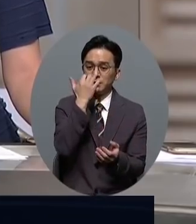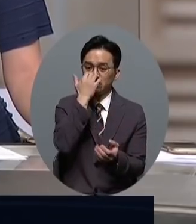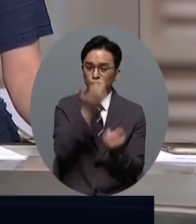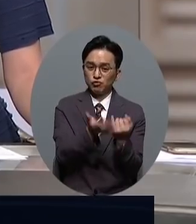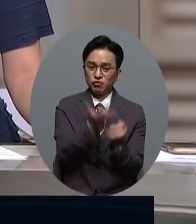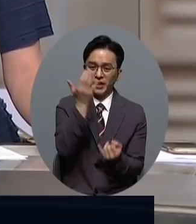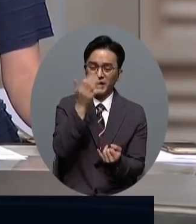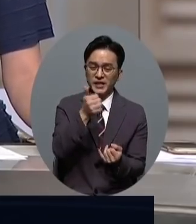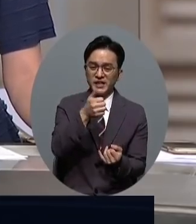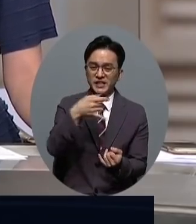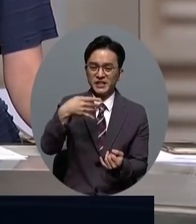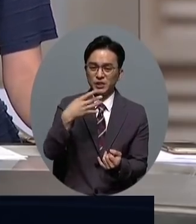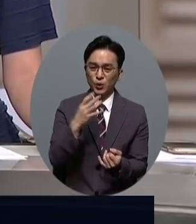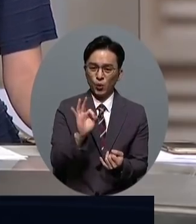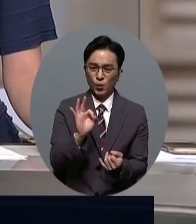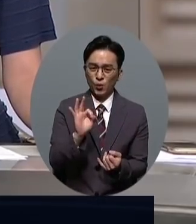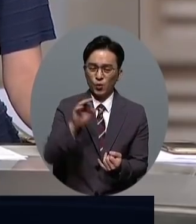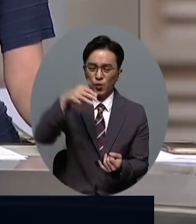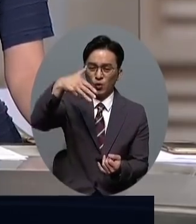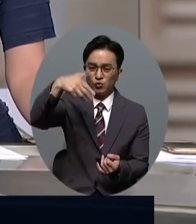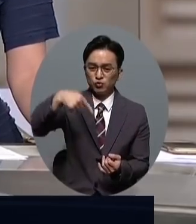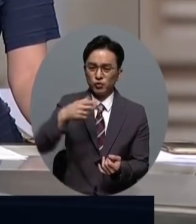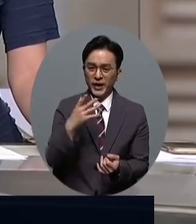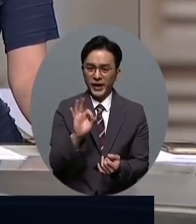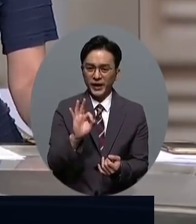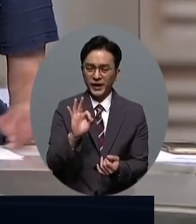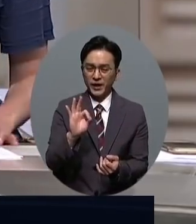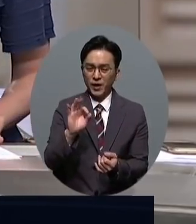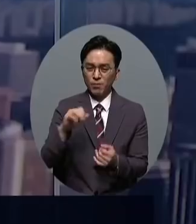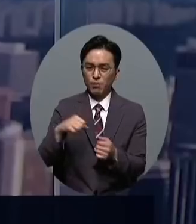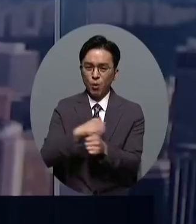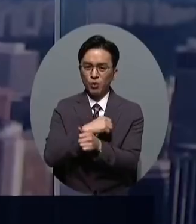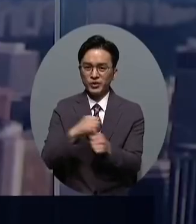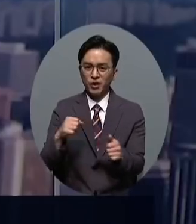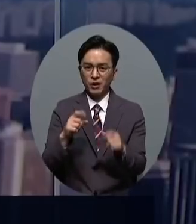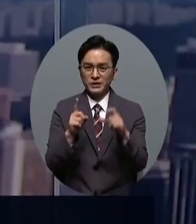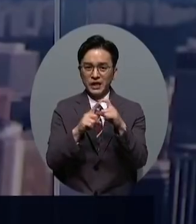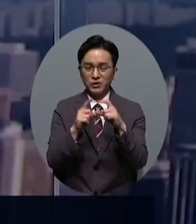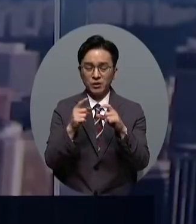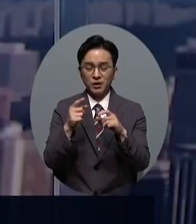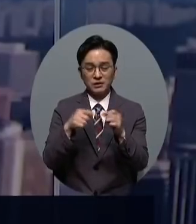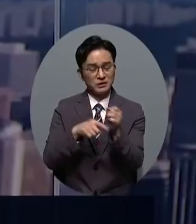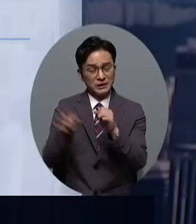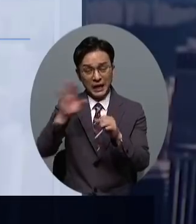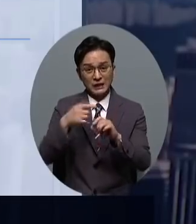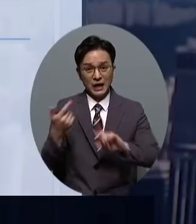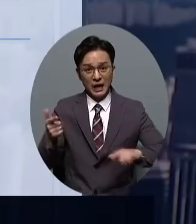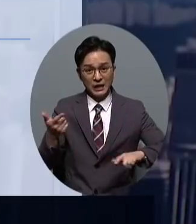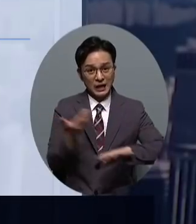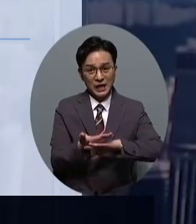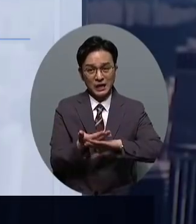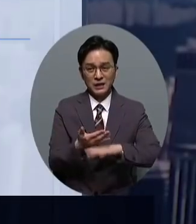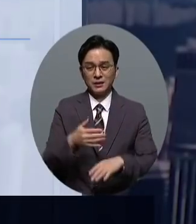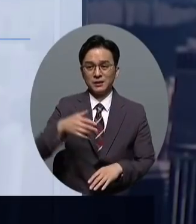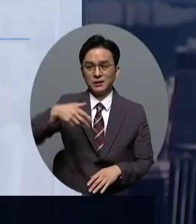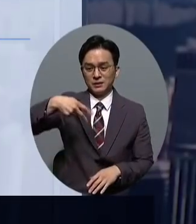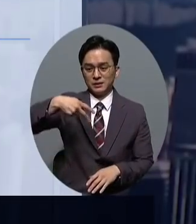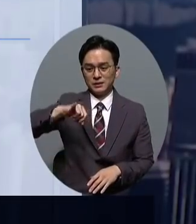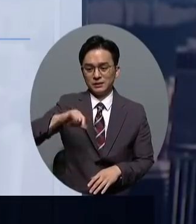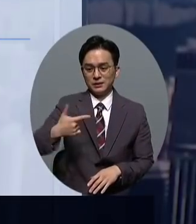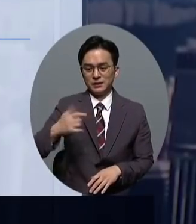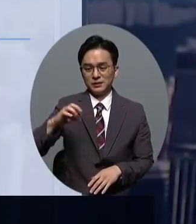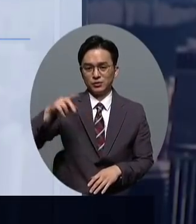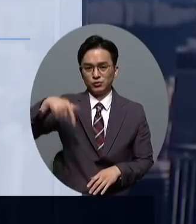가지가 뭐 예. 비슷비슷하면서 분명히 또 다 차이가 있네요. 그렇죠. 예. 승 박사 앞에서 설명했듯이 성폭행이라고 한 것은 사실 어찌